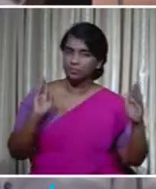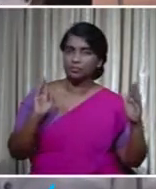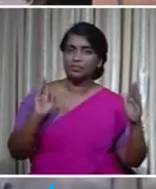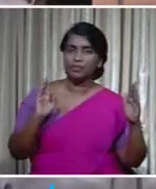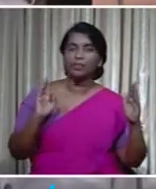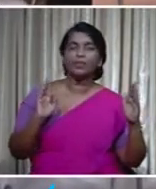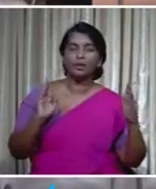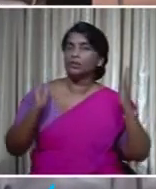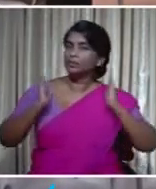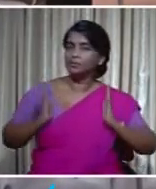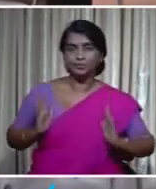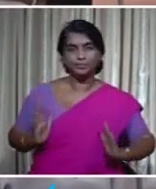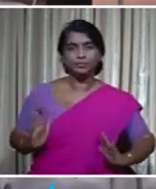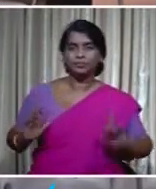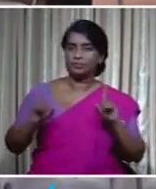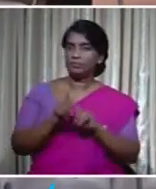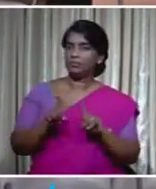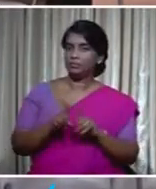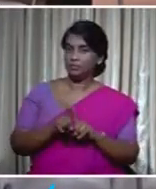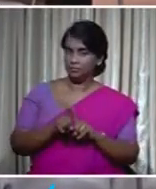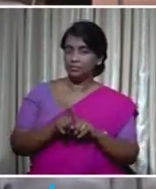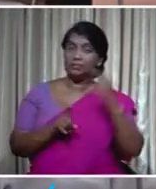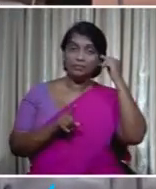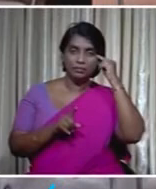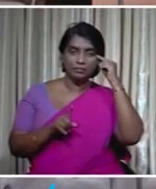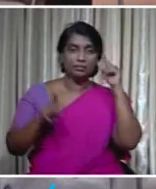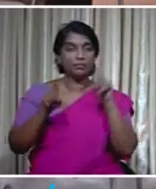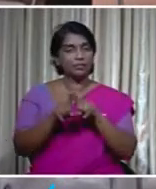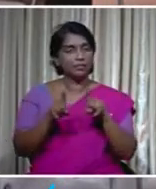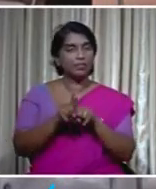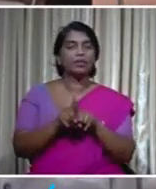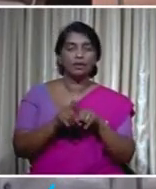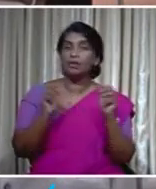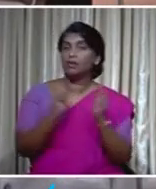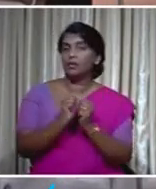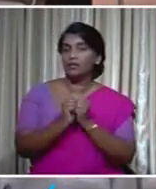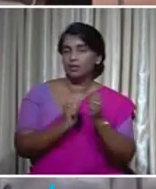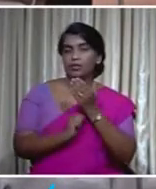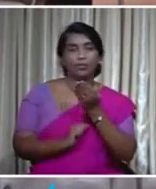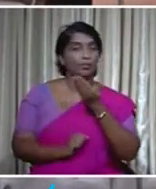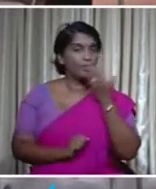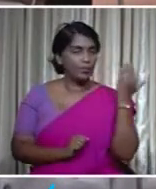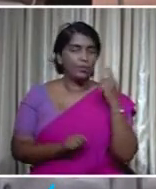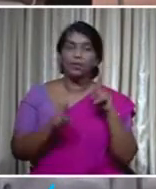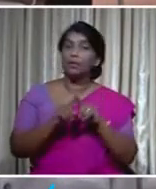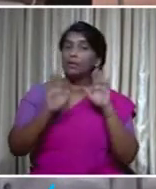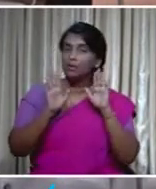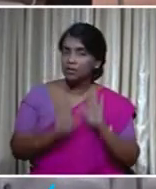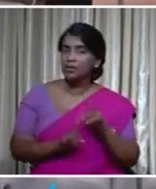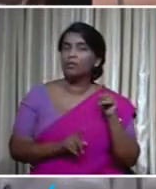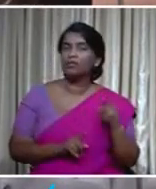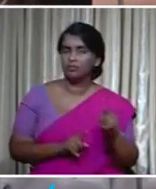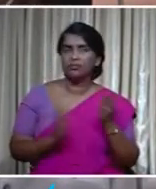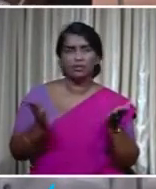ரீதியான மெய் ரீதியான உழைப்பை வழங்கி அவர் ஓய்வு பெறுகின்ற காலத்திலே அவர் இயற்கை மரணம் எய்துகின்றவர்களில் கணக்கை பார்த்தீர்கள்